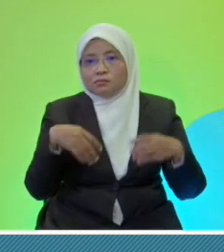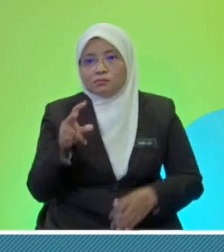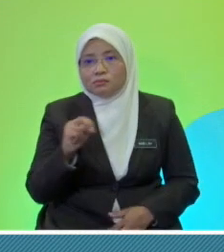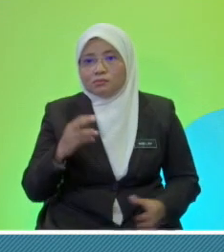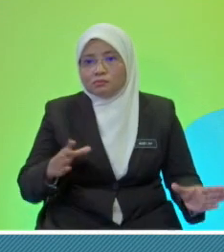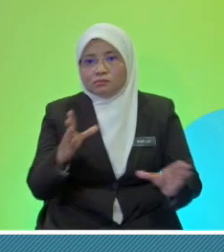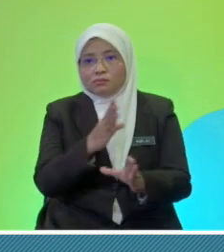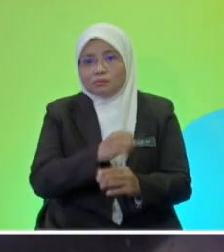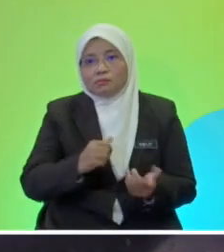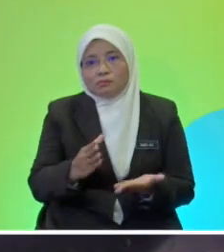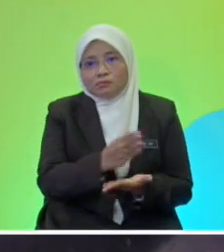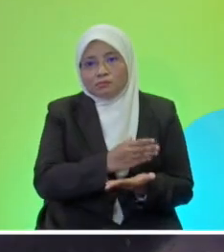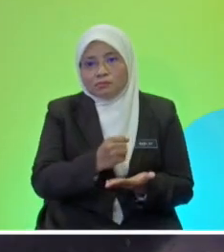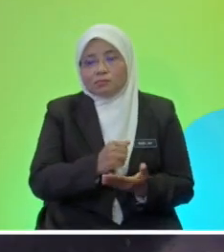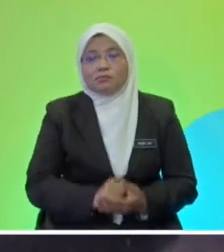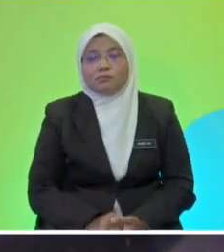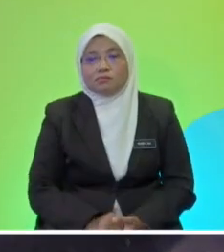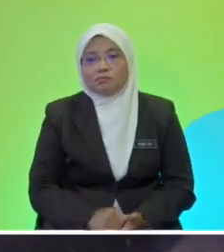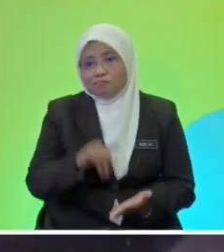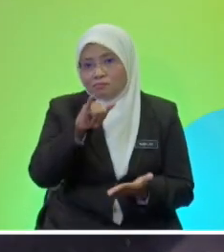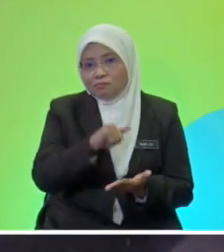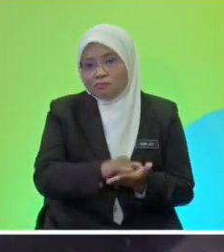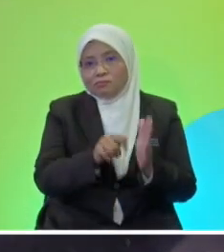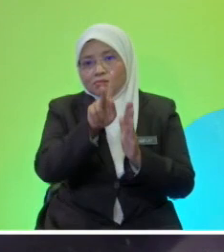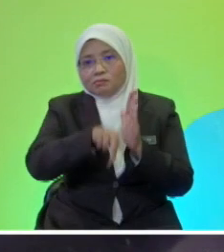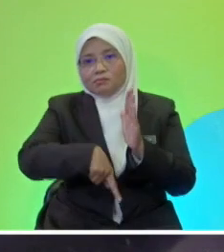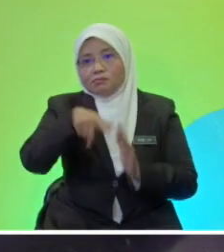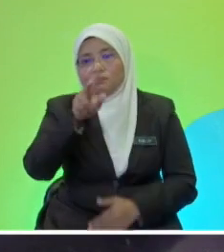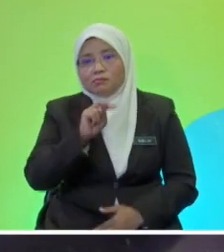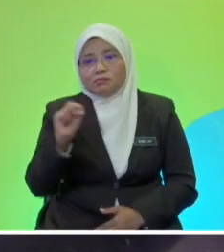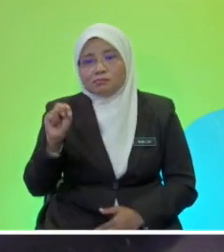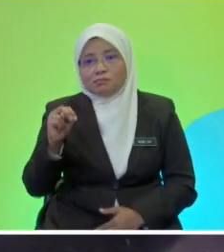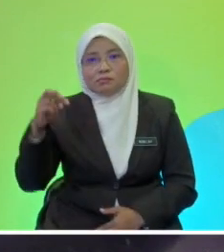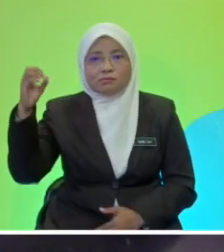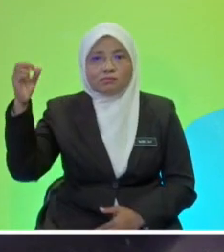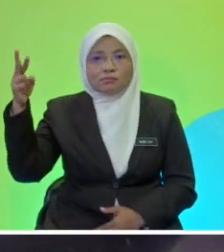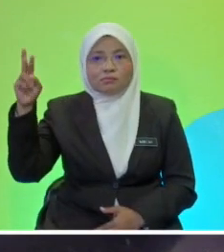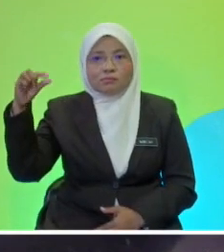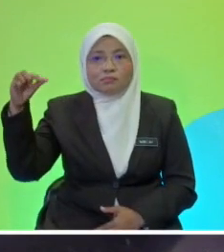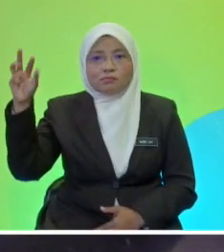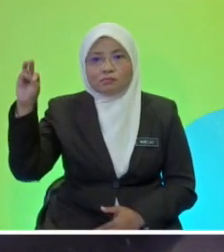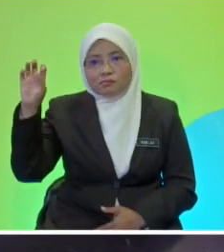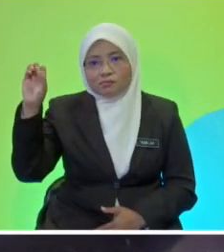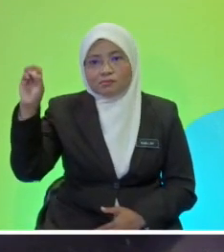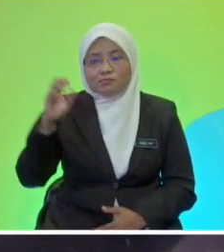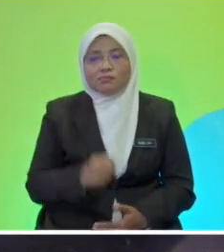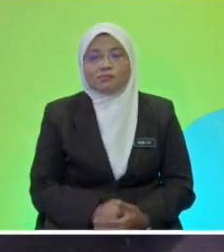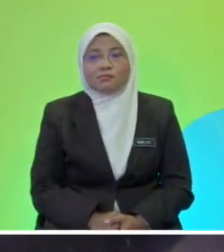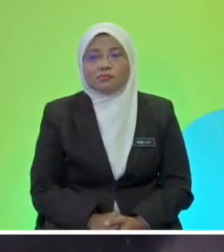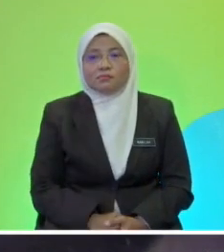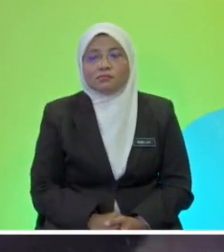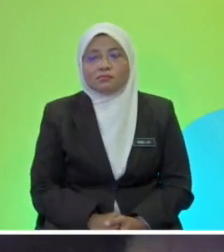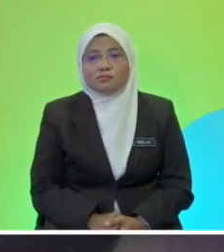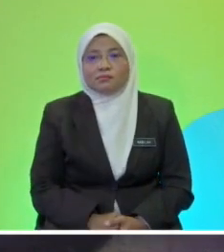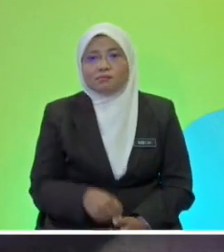daripada kelebihan daripada ee apa organisme atau komunikasi genetik ataupun cmo tadi